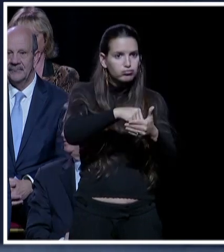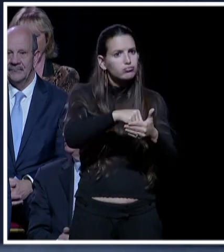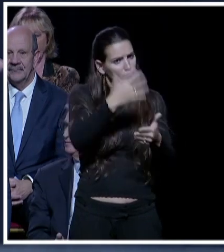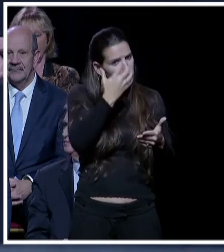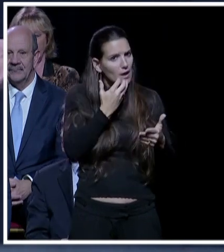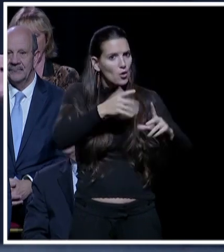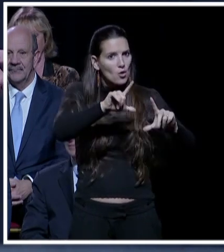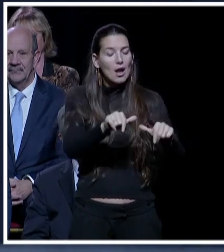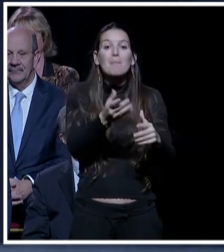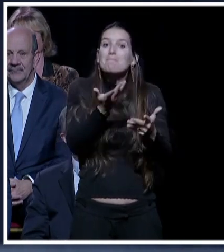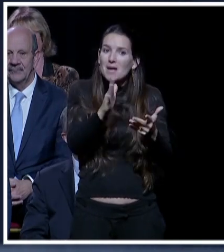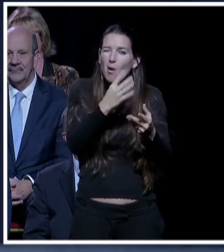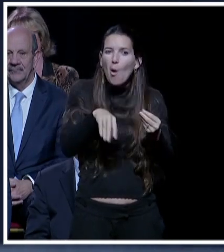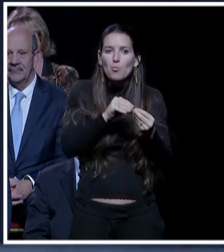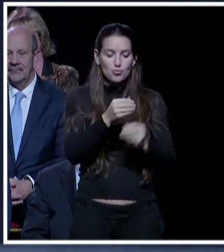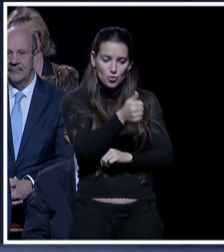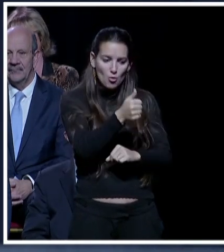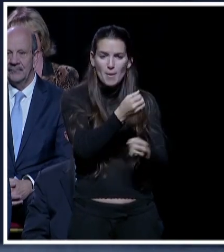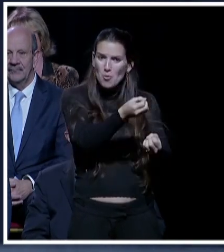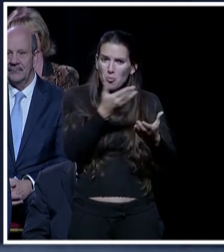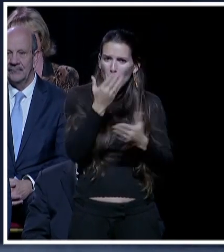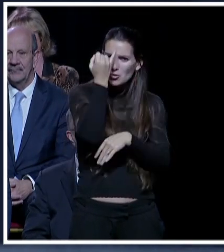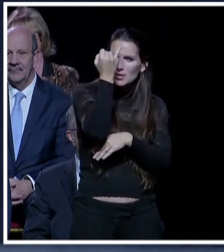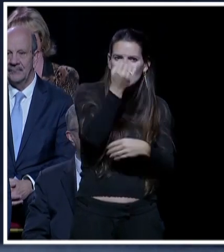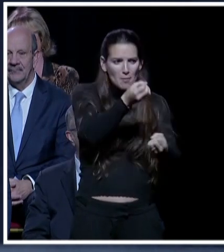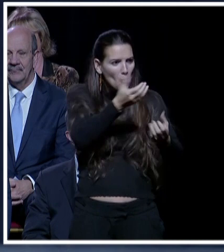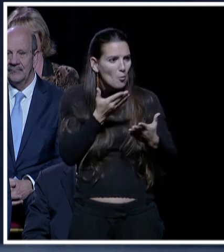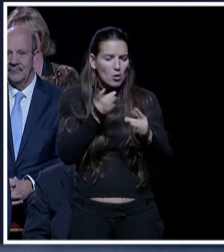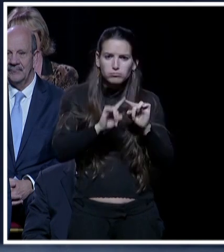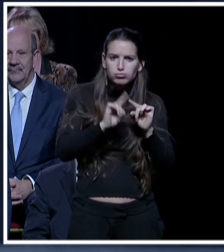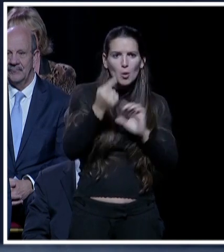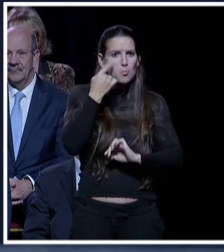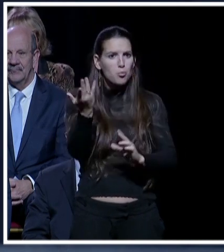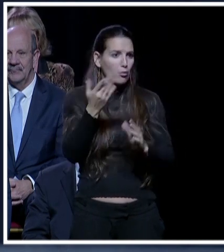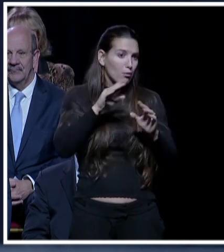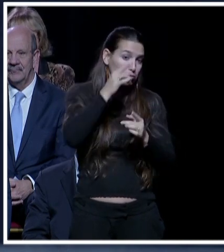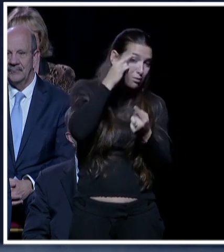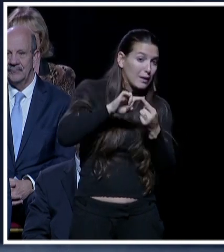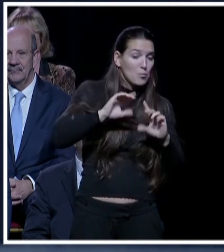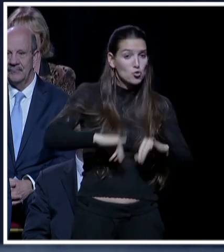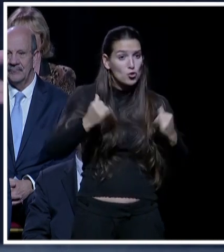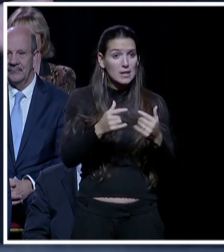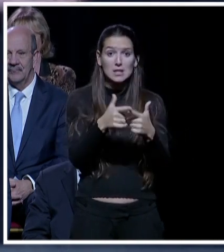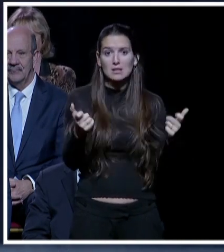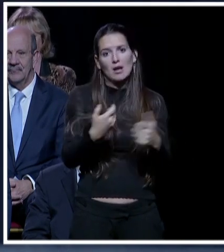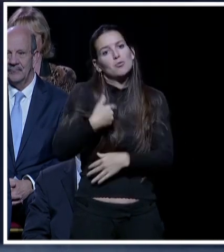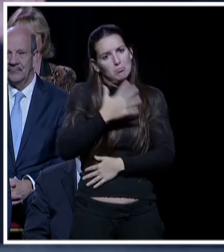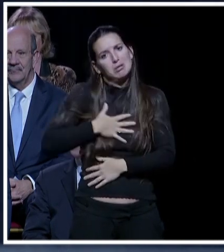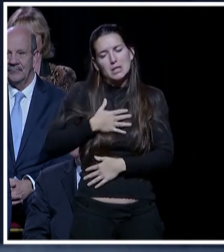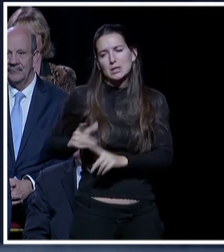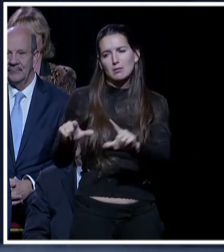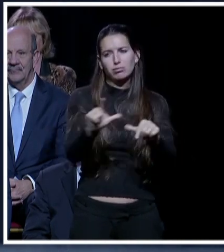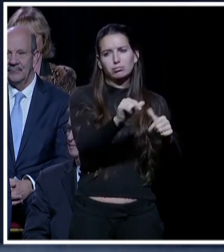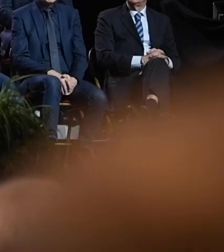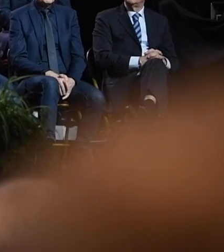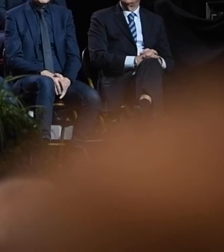sérieux, mais qui en plus proposent beaucoup de choses pour notre jeunesse. Et quel plaisir de les avoir à nos côtés. Ensuite, eh bien, vous voyez